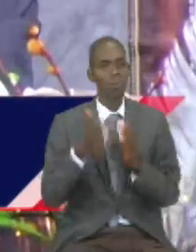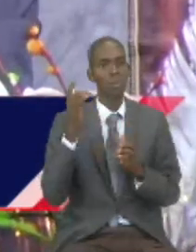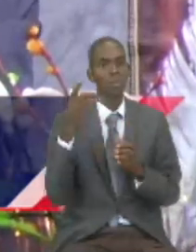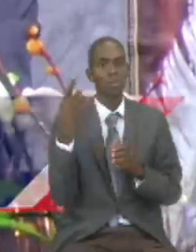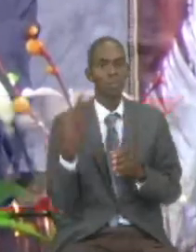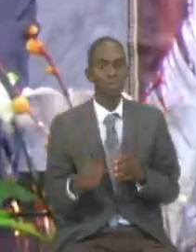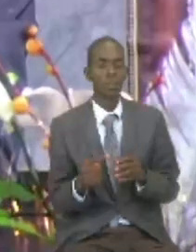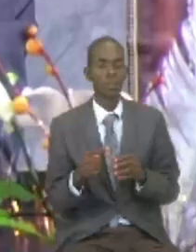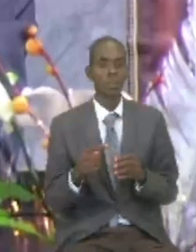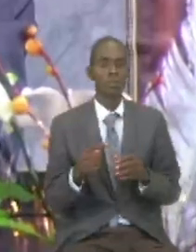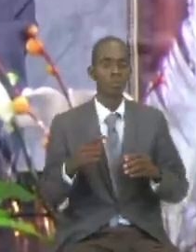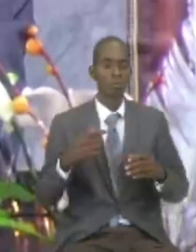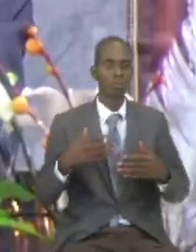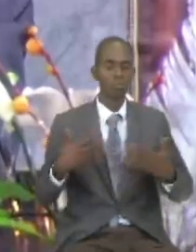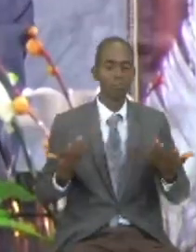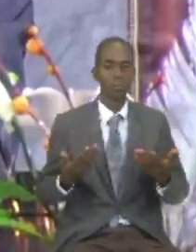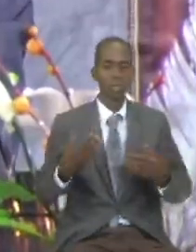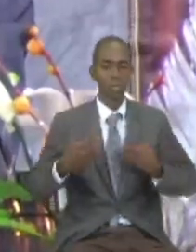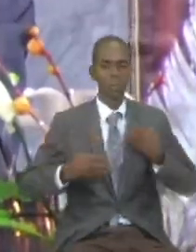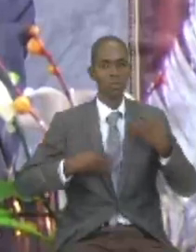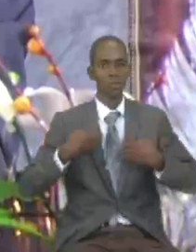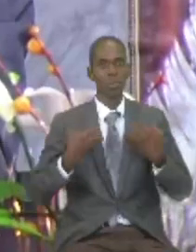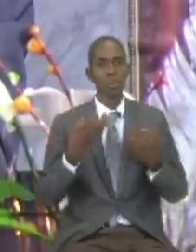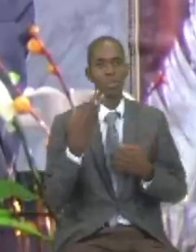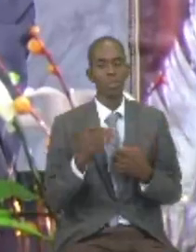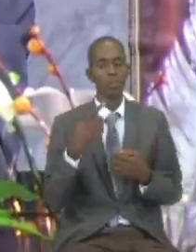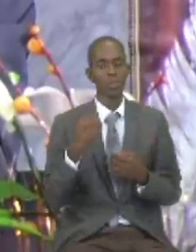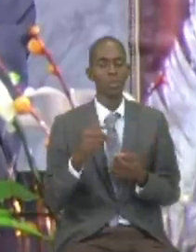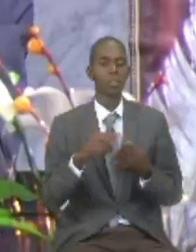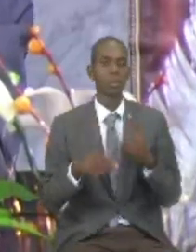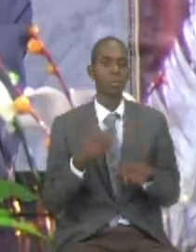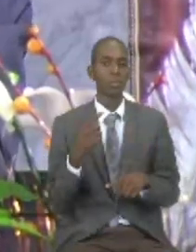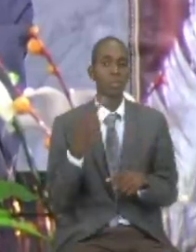d'un homme. Comme tu la parole de Jésus.